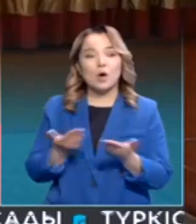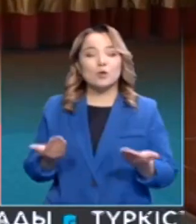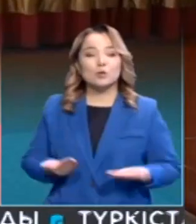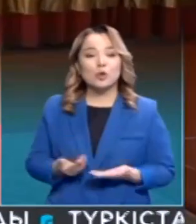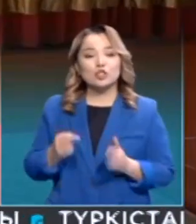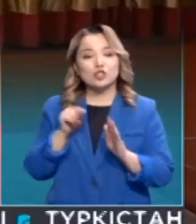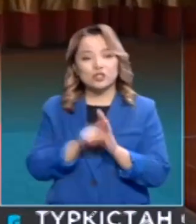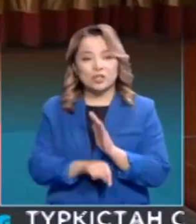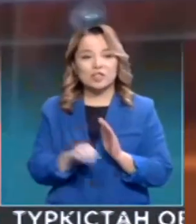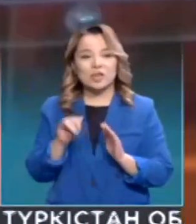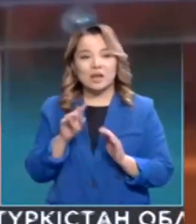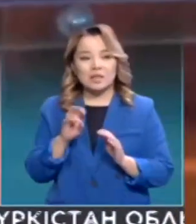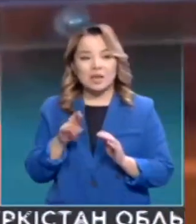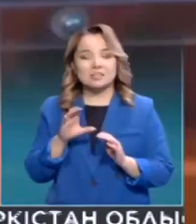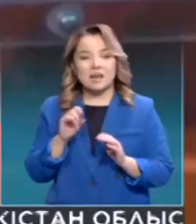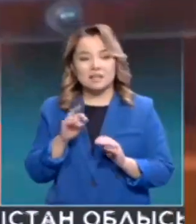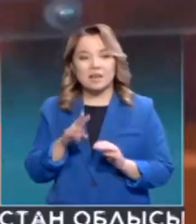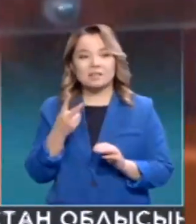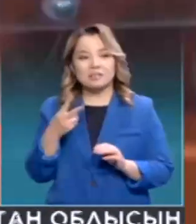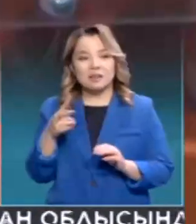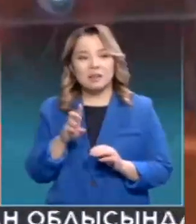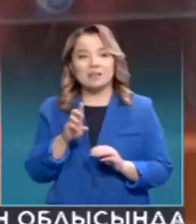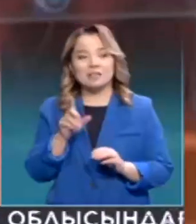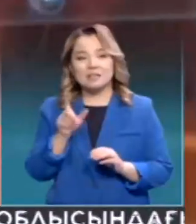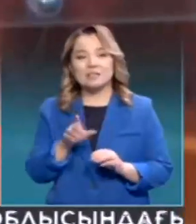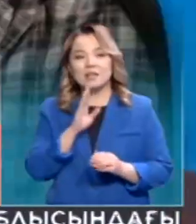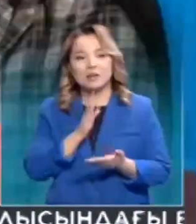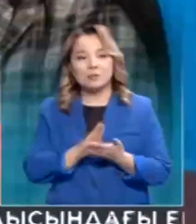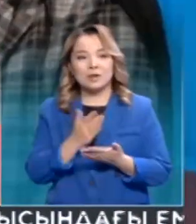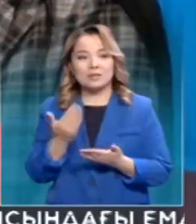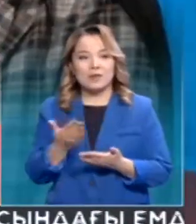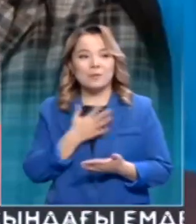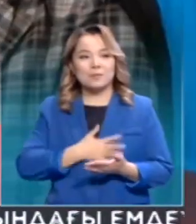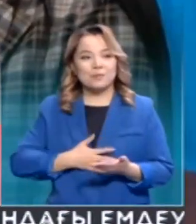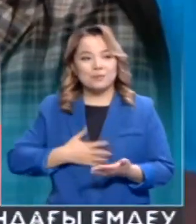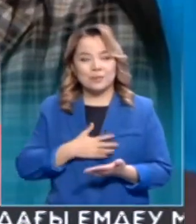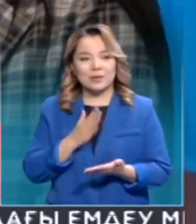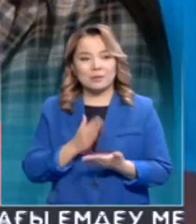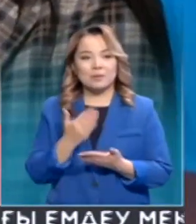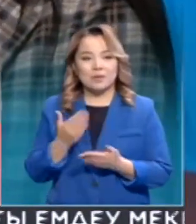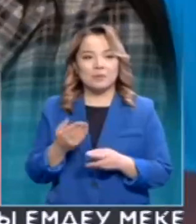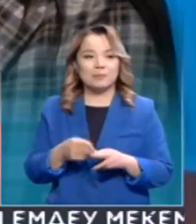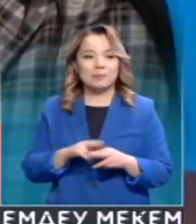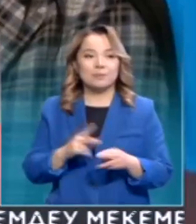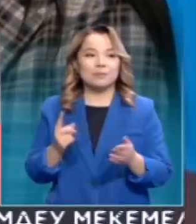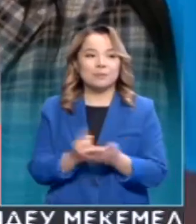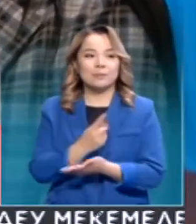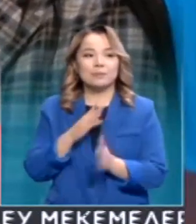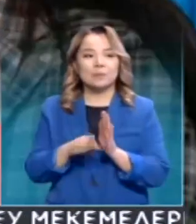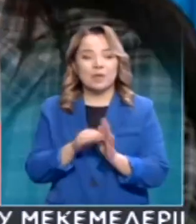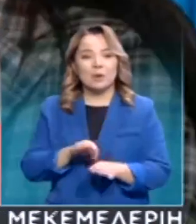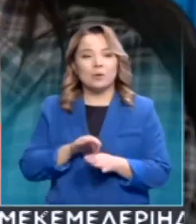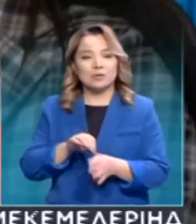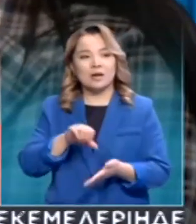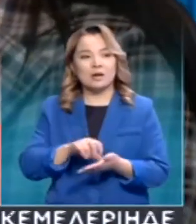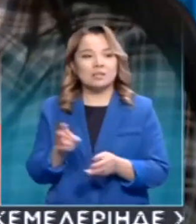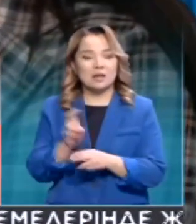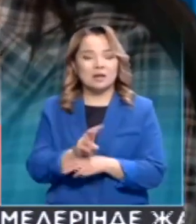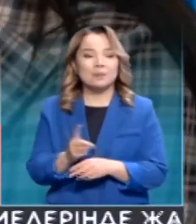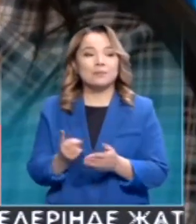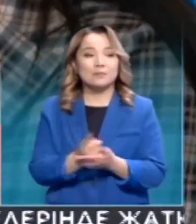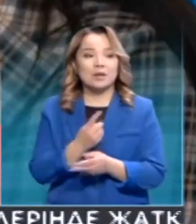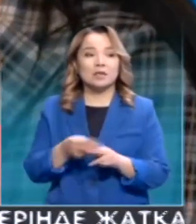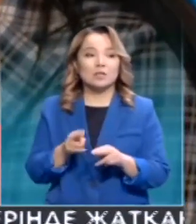тұрғынның ішінде Жәния мен Сәния есімді егіздер де бар. Қобалжып тұрмыз бір жағынан, бірінші сайлауға қатысқандықтан. Дауыс беріп